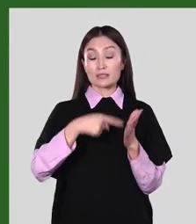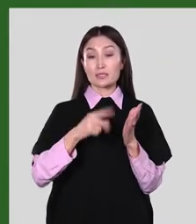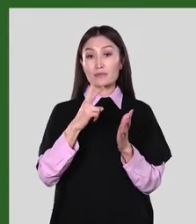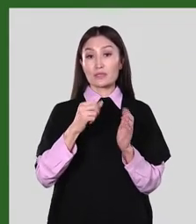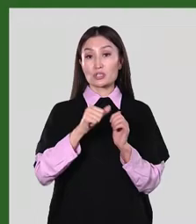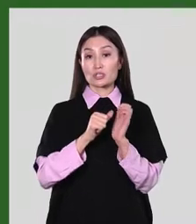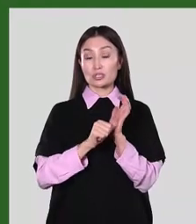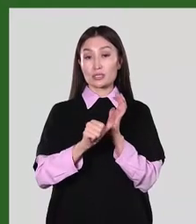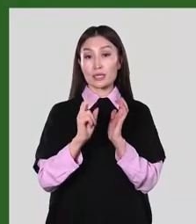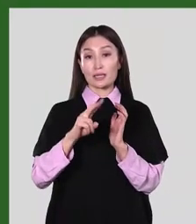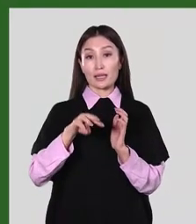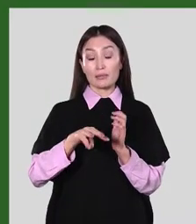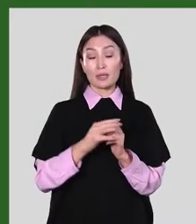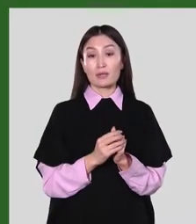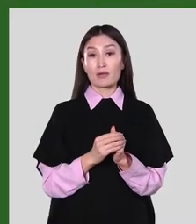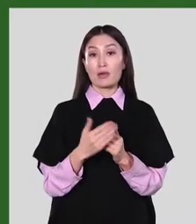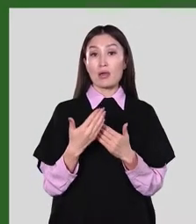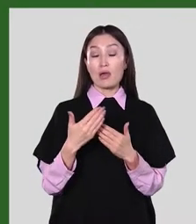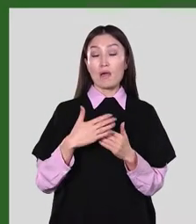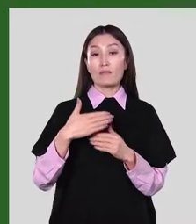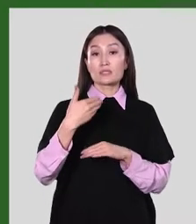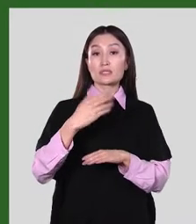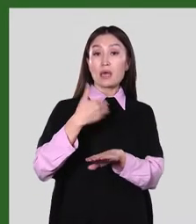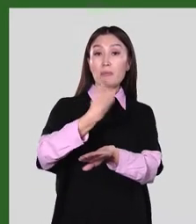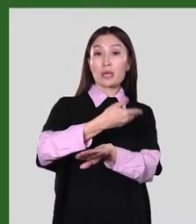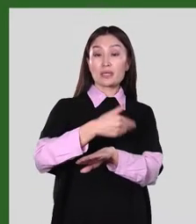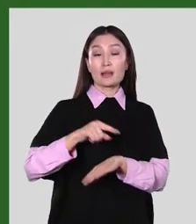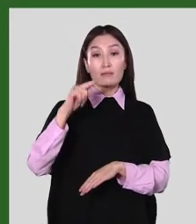260 километров пределах кыргызстана